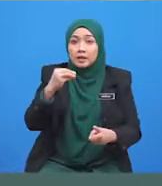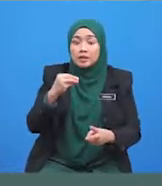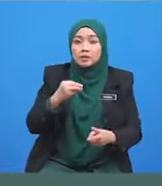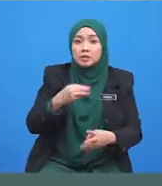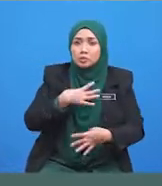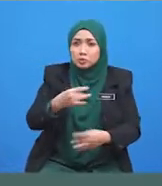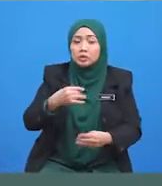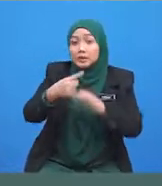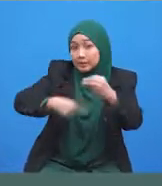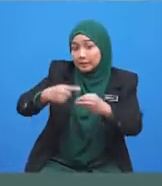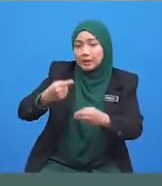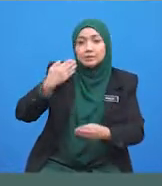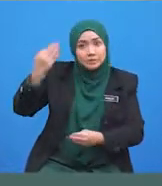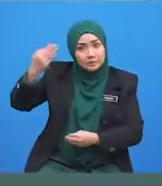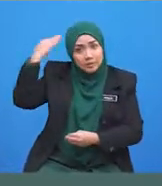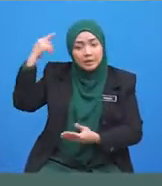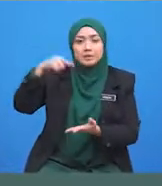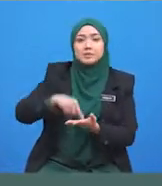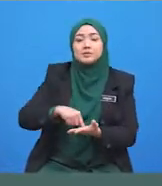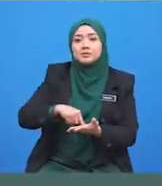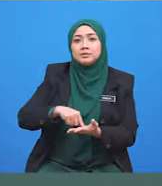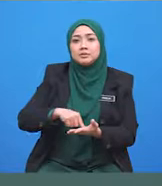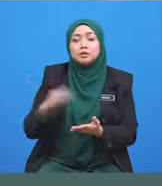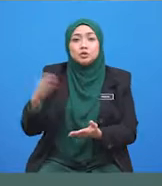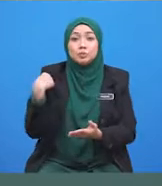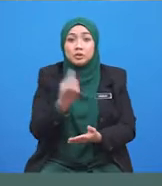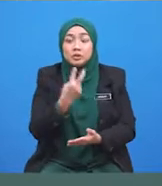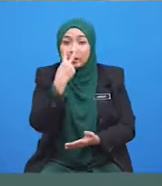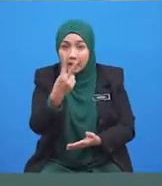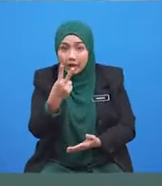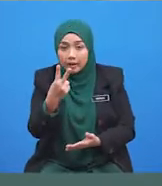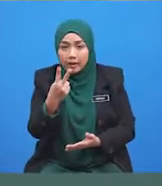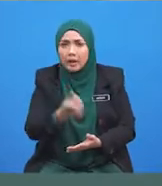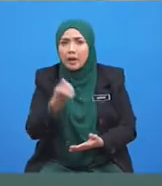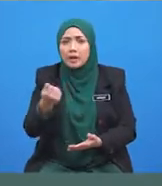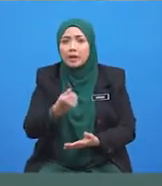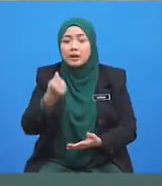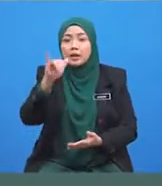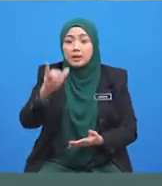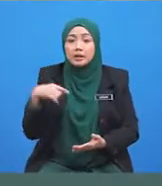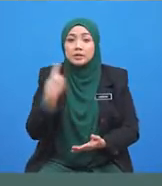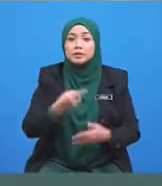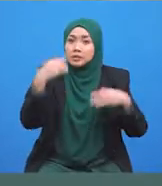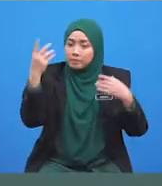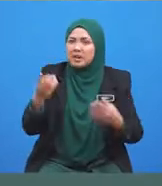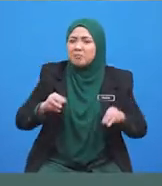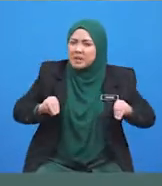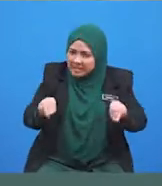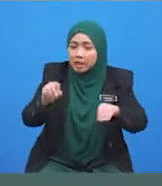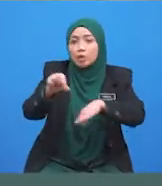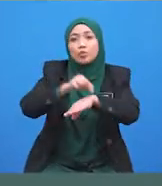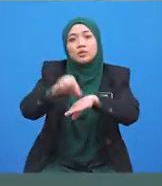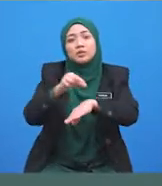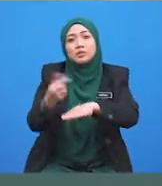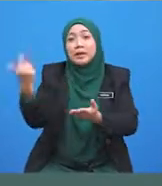Kalau begitu, apa kata kita lihat pula peralatan yang masih kekal hingga hari ini? Cikgu pasti